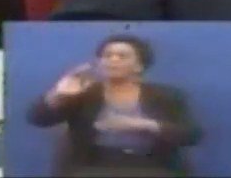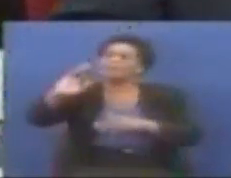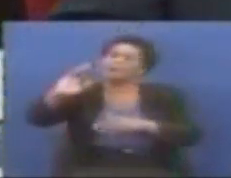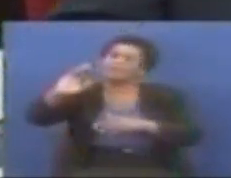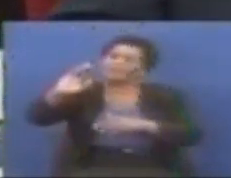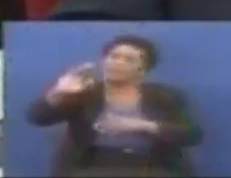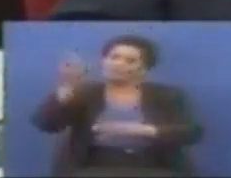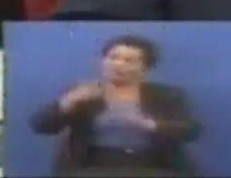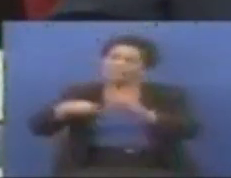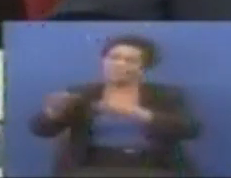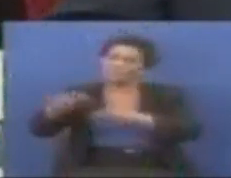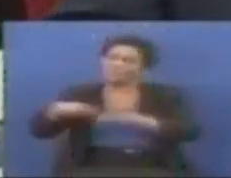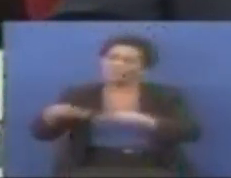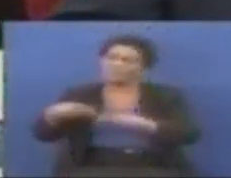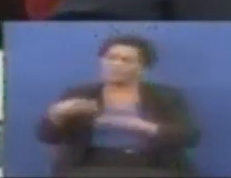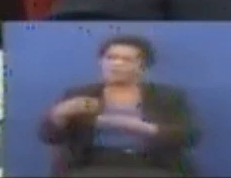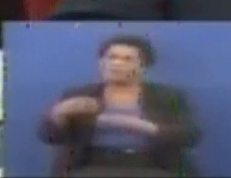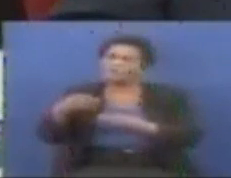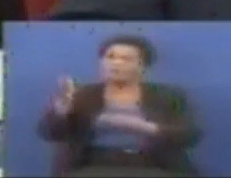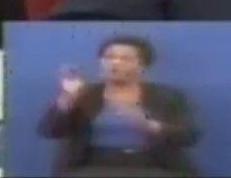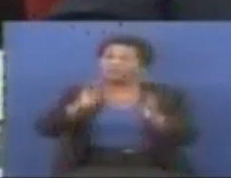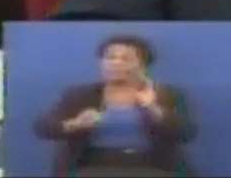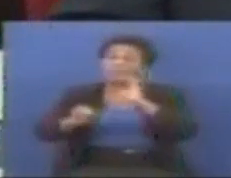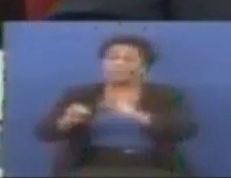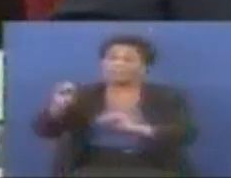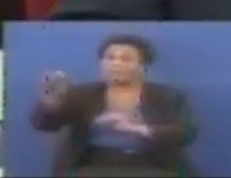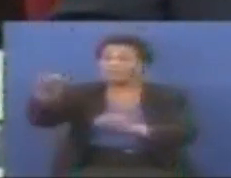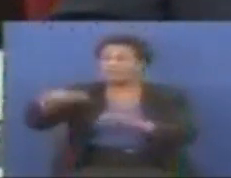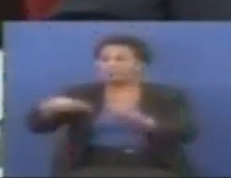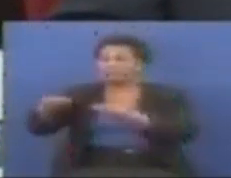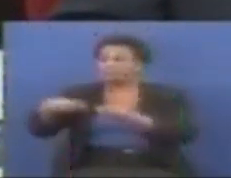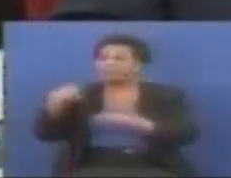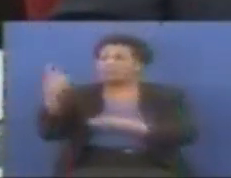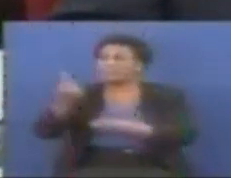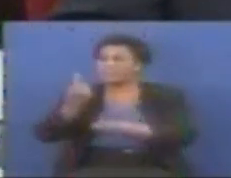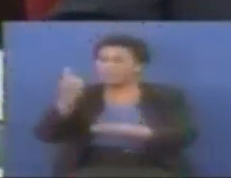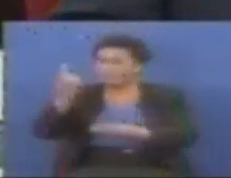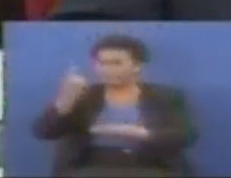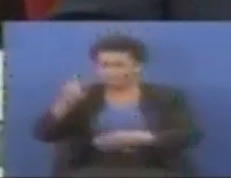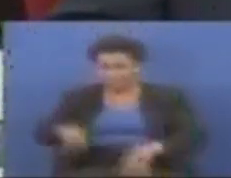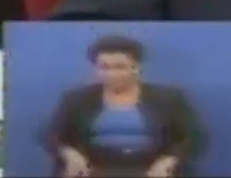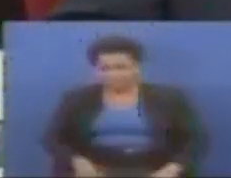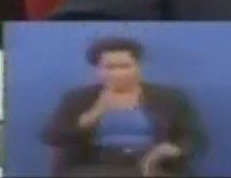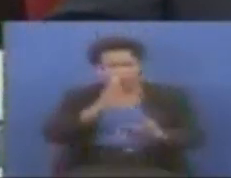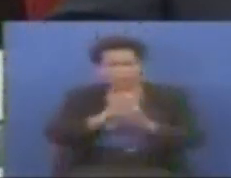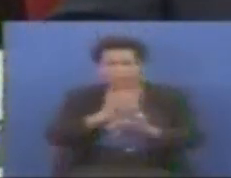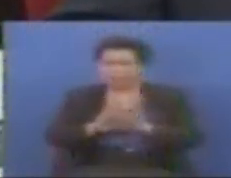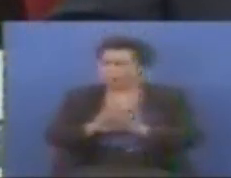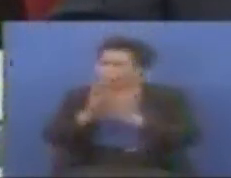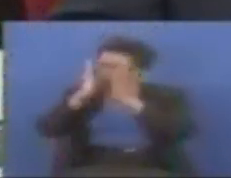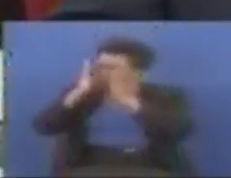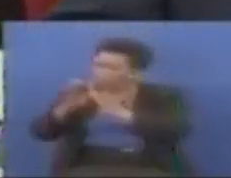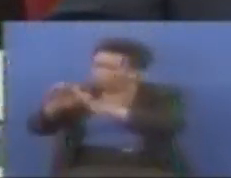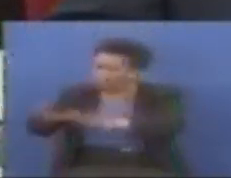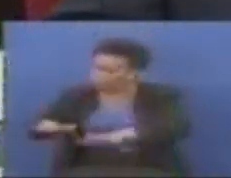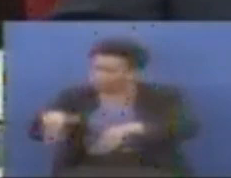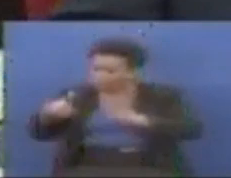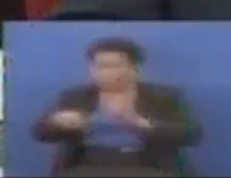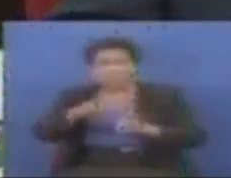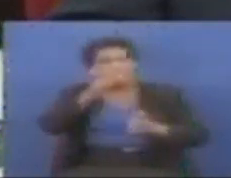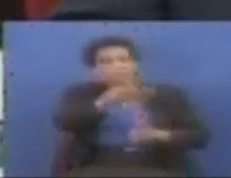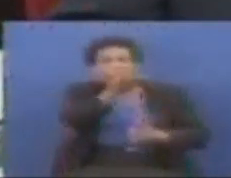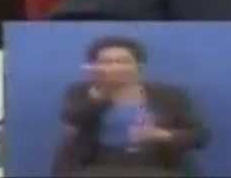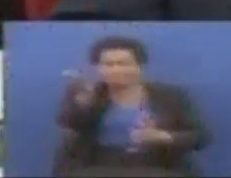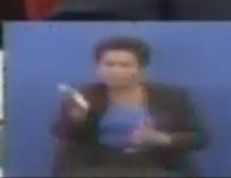tunakabiliana na swala zima la harm reduction, kuhakikisha tunawarejesha katika hali nzuri waraibu